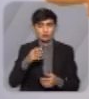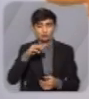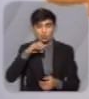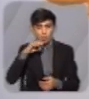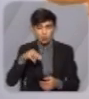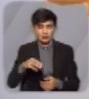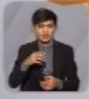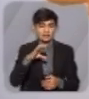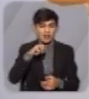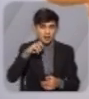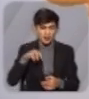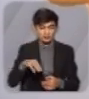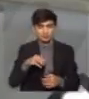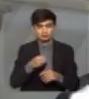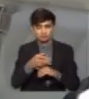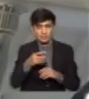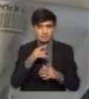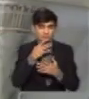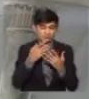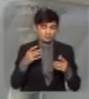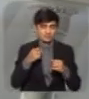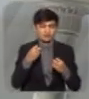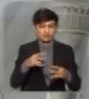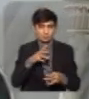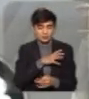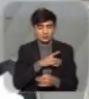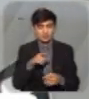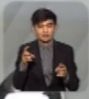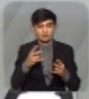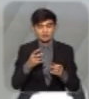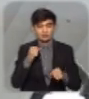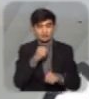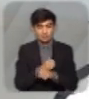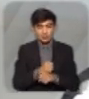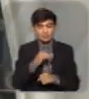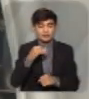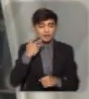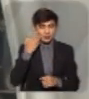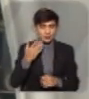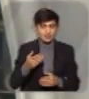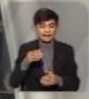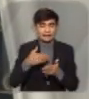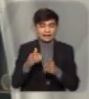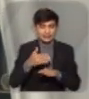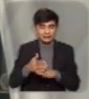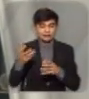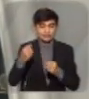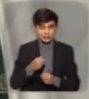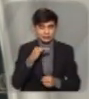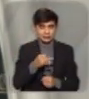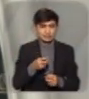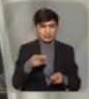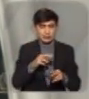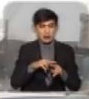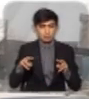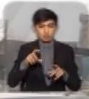салатов и фруктов. Главный посыл этих правил – это прекратить порочную практику, когда приходится брать кредиты, чтобы сделать все как